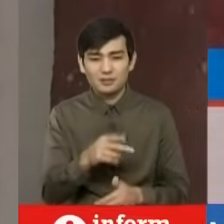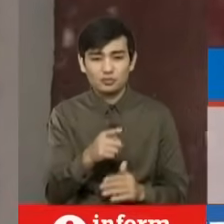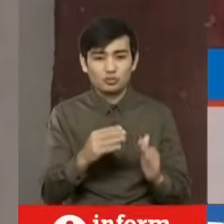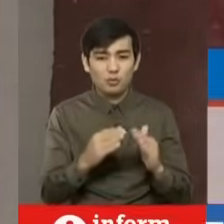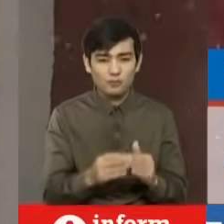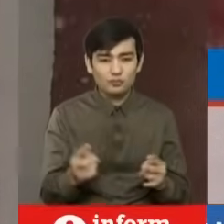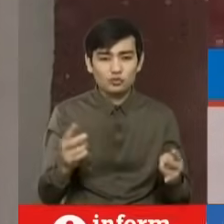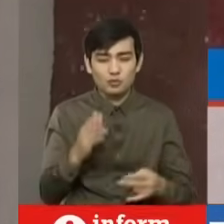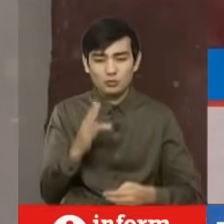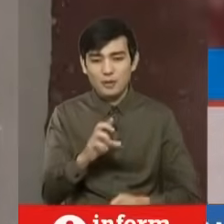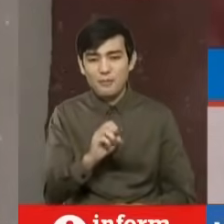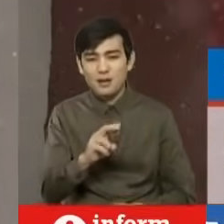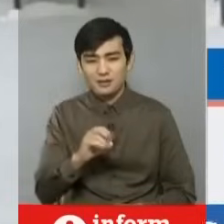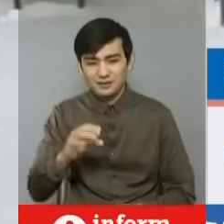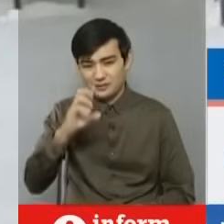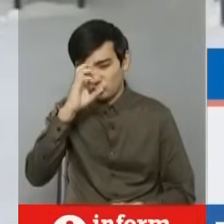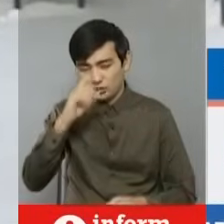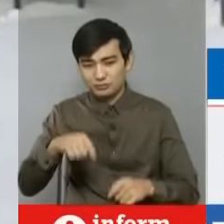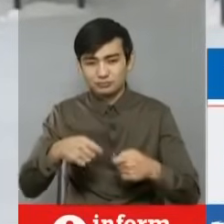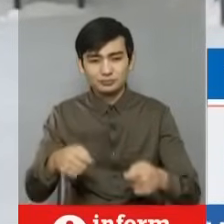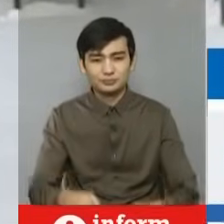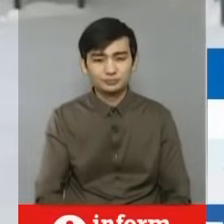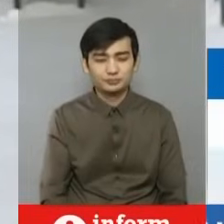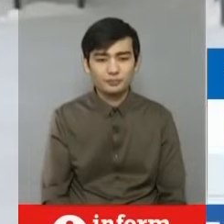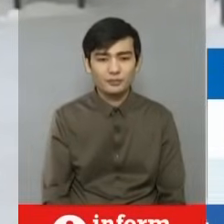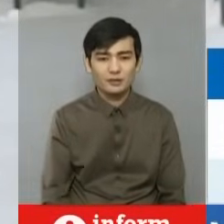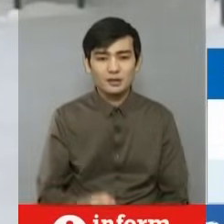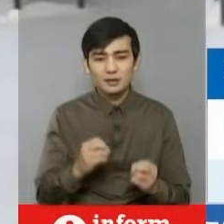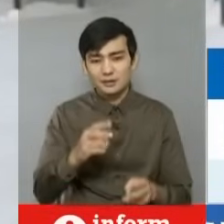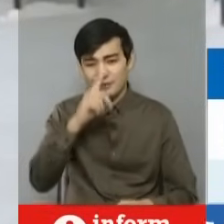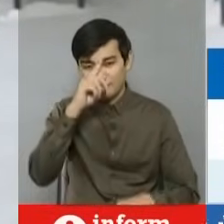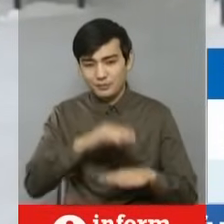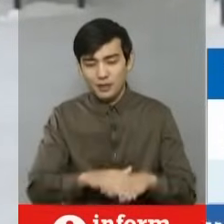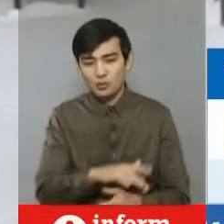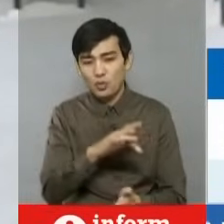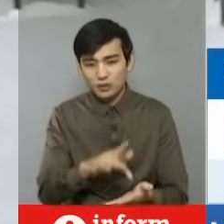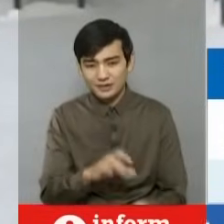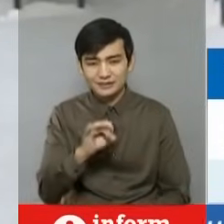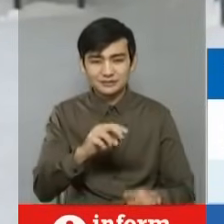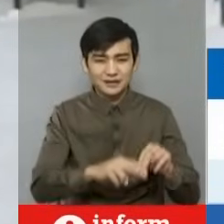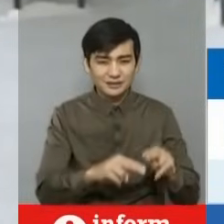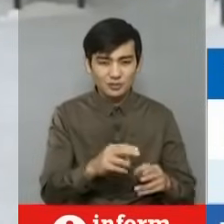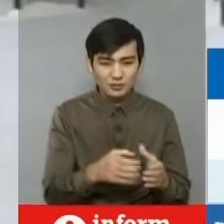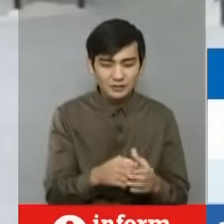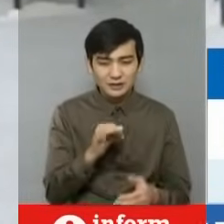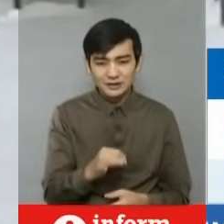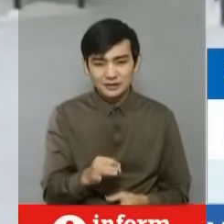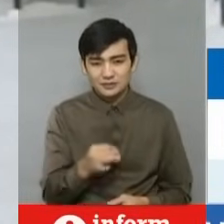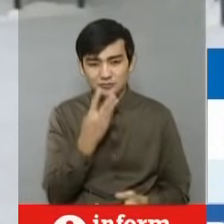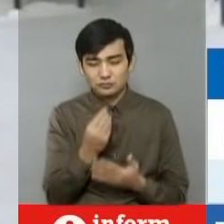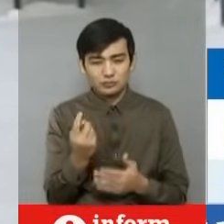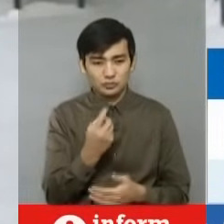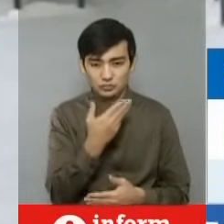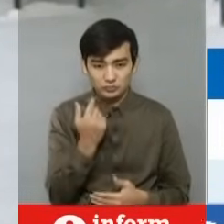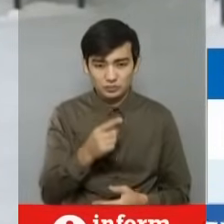должны перейти на баланс государства так как Акимат города и отдел строительства в лице отдела строительства не является собственником